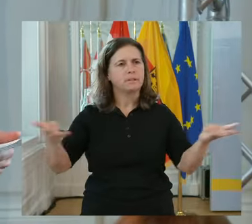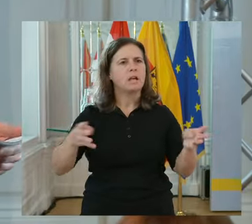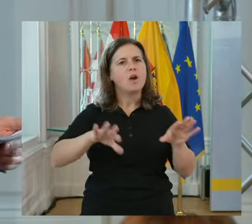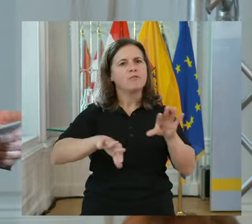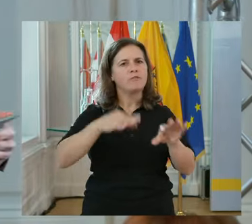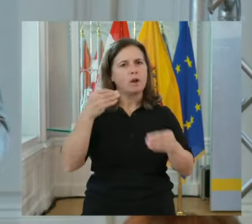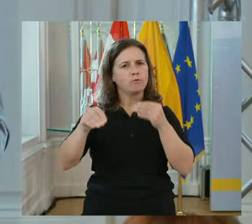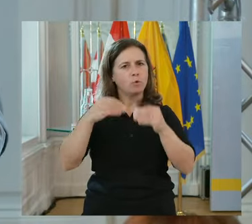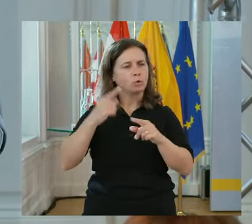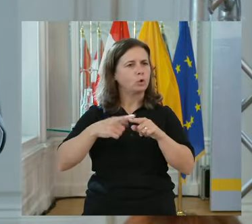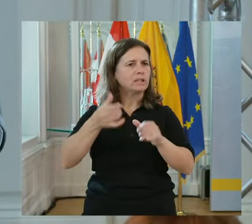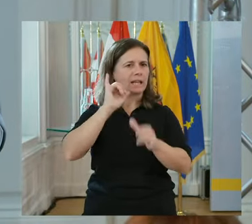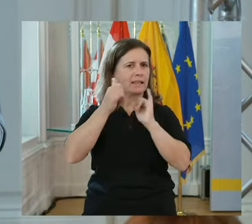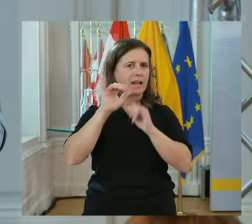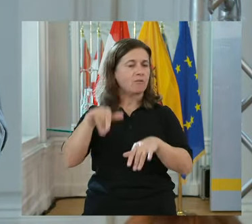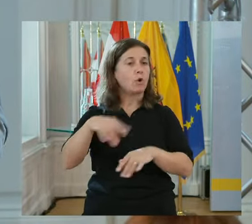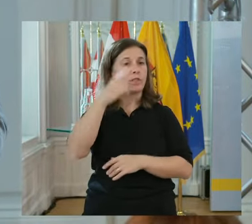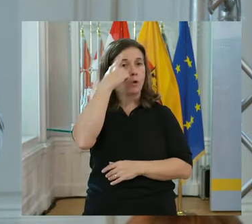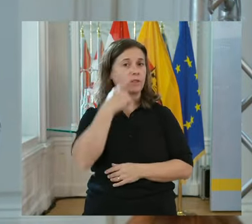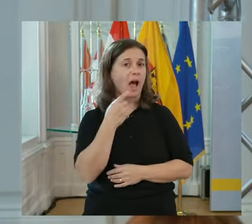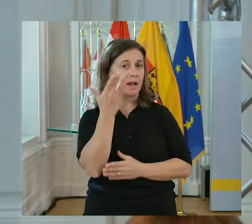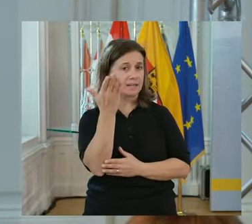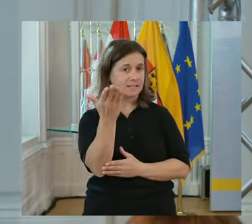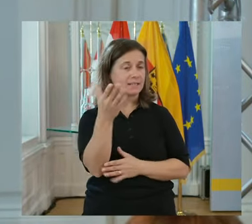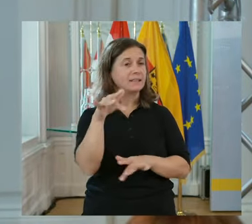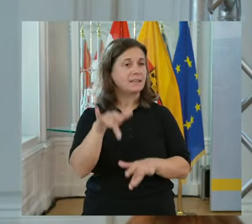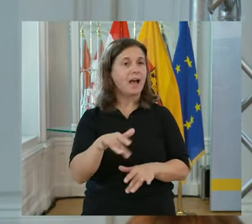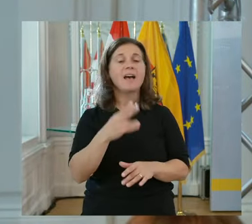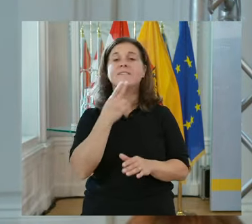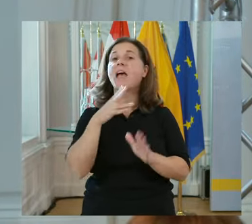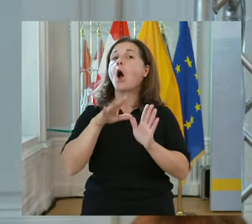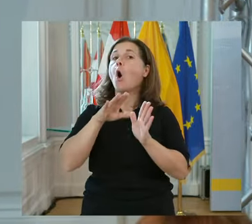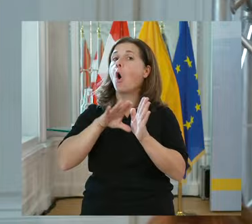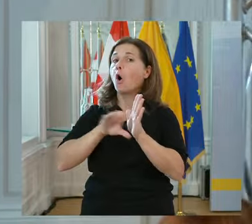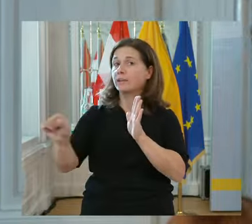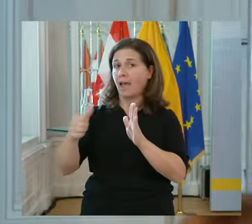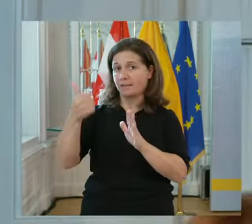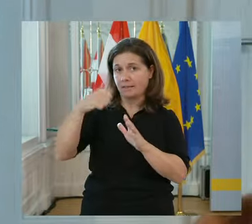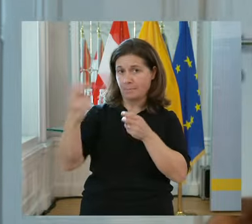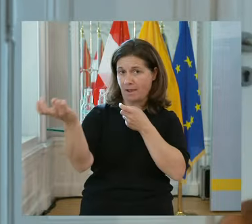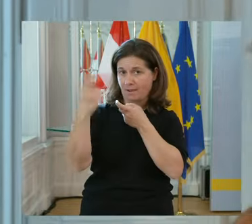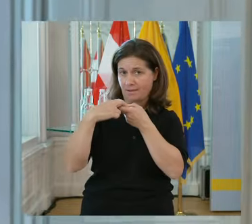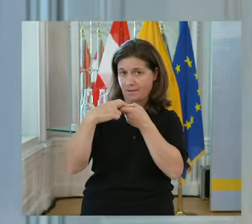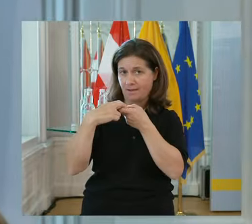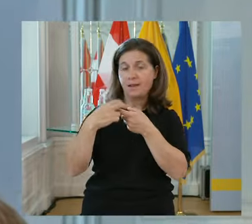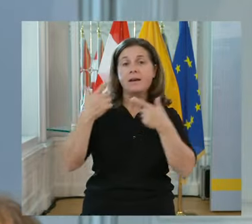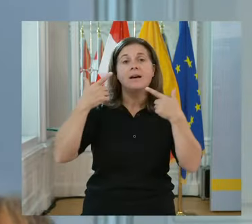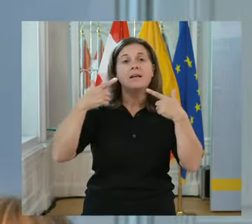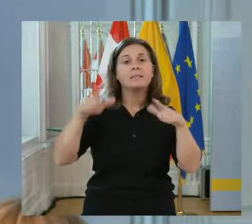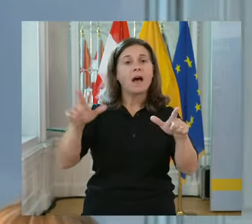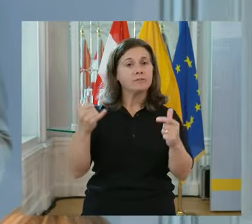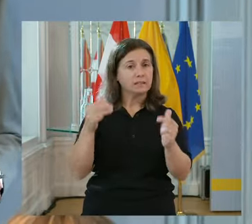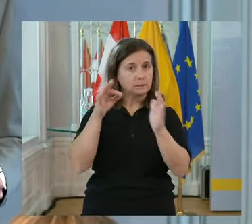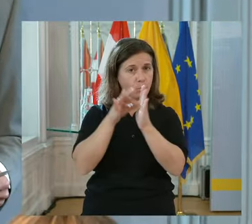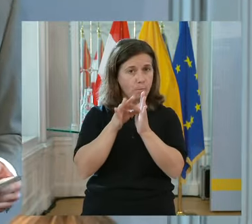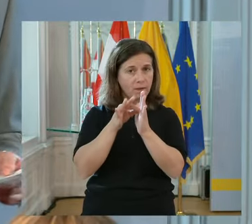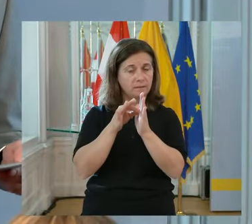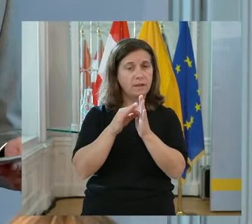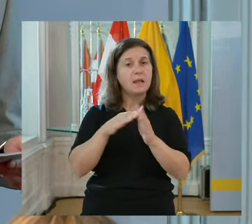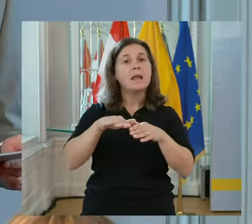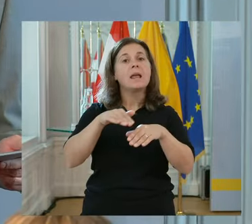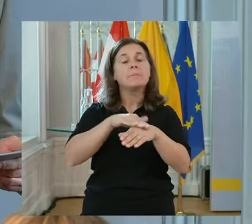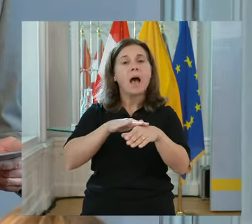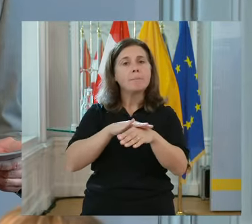und Getränken von Autark. Und allen, die online mit dabei waren, da darf ich in diesem Moment im Namen